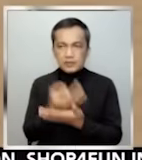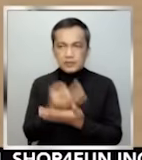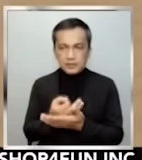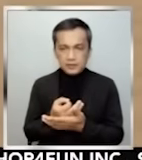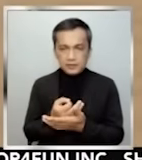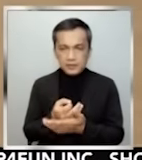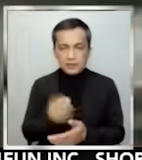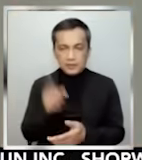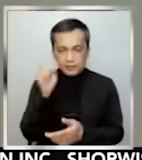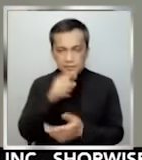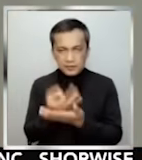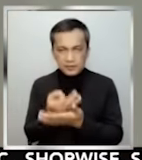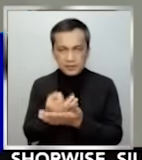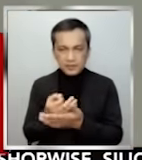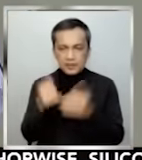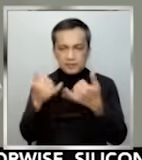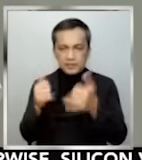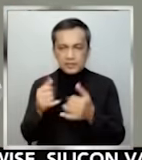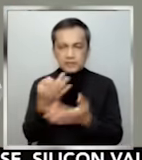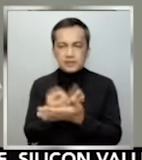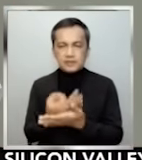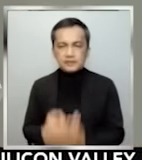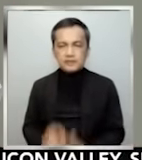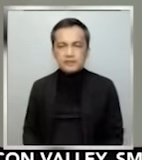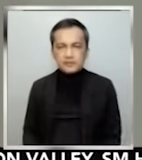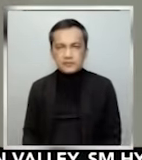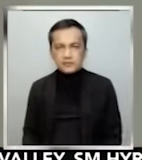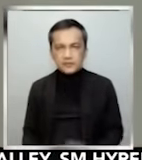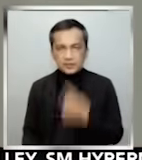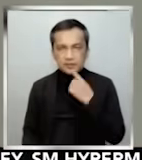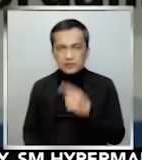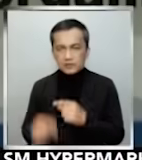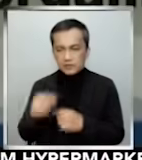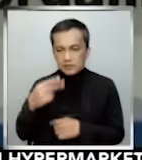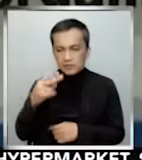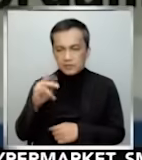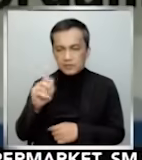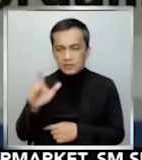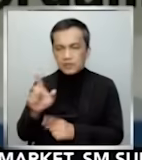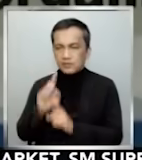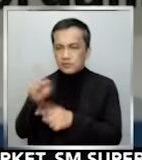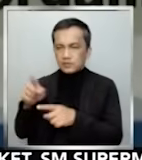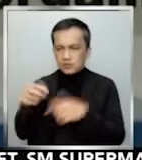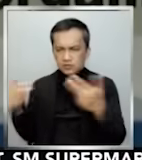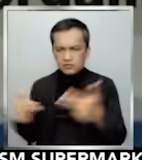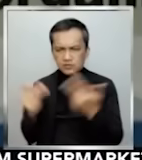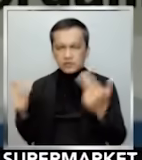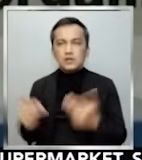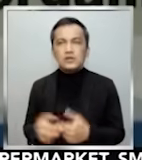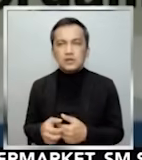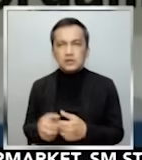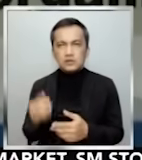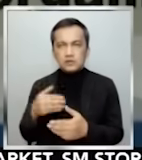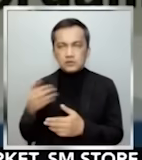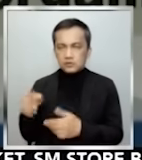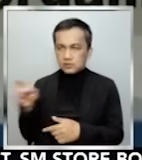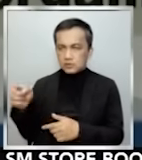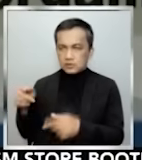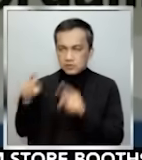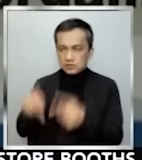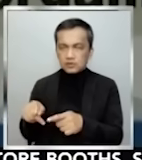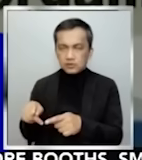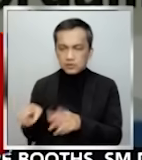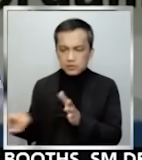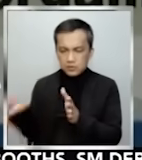pera play money pala naghalo sir tapos pumunta ako doun sa sabungan tapos nung yung tao na yon na sinakay ko p